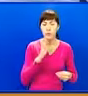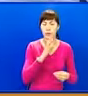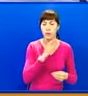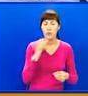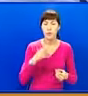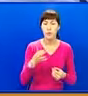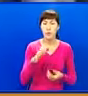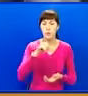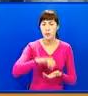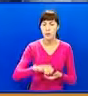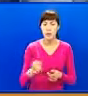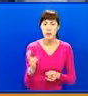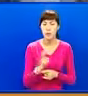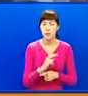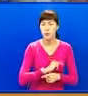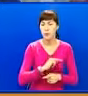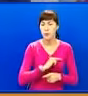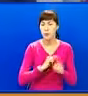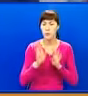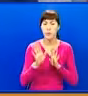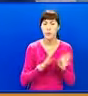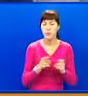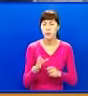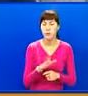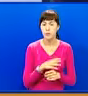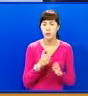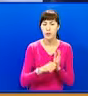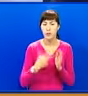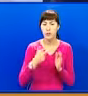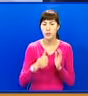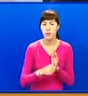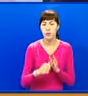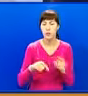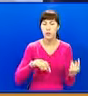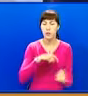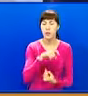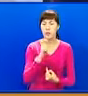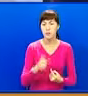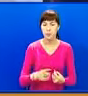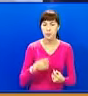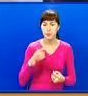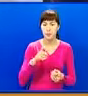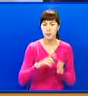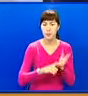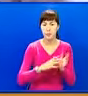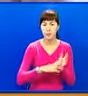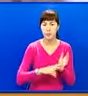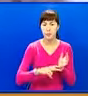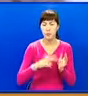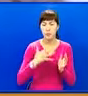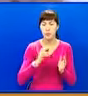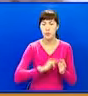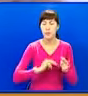облыстың өкілдері осында еңбек жәрмеңкесін өткізді. 636 кәсіпорын түстік өңірдің азаматтарына 1785 бос